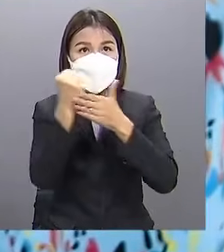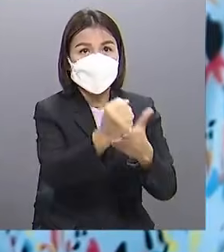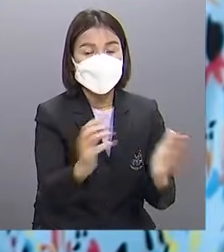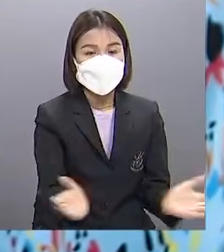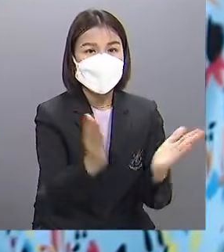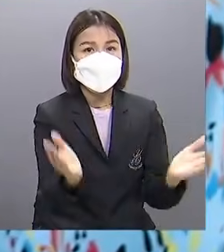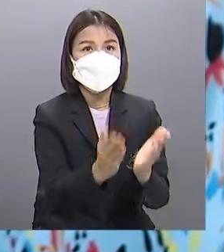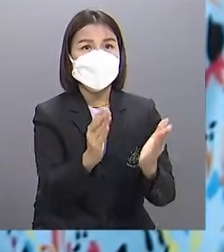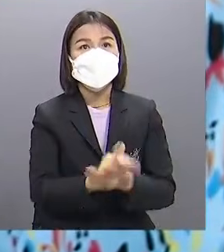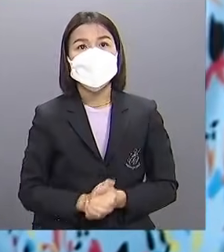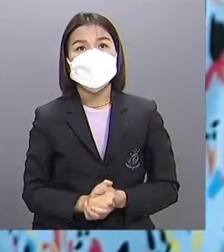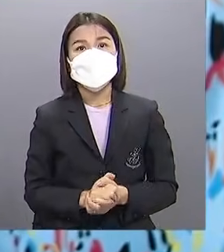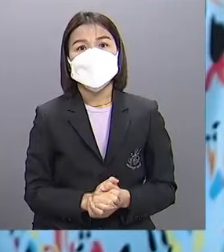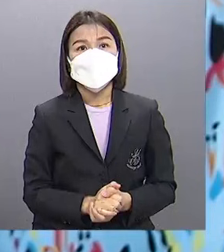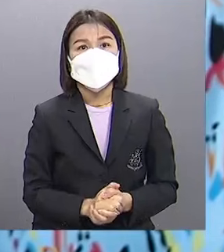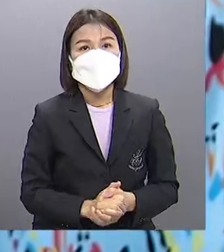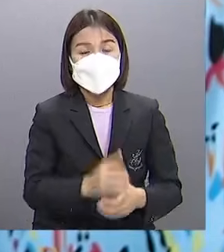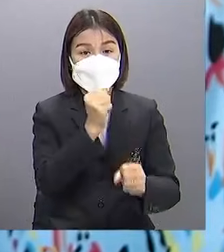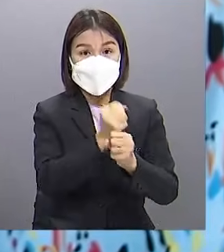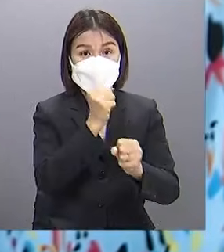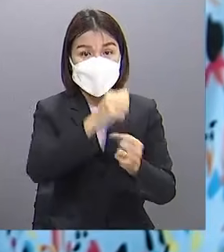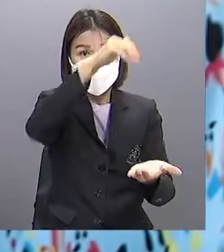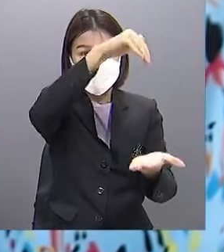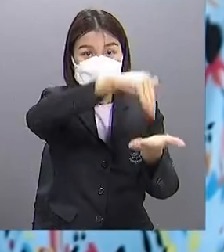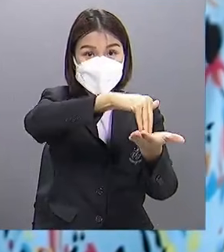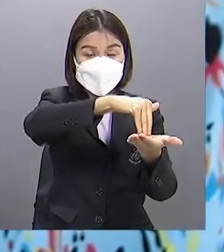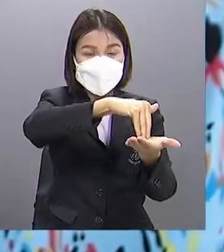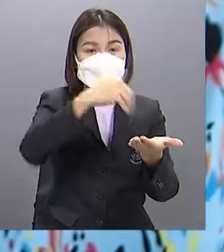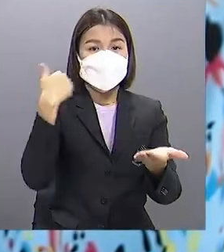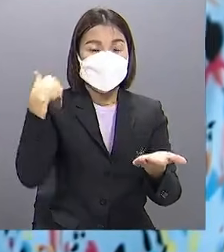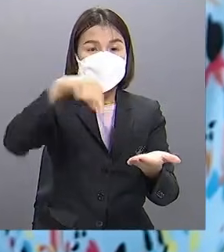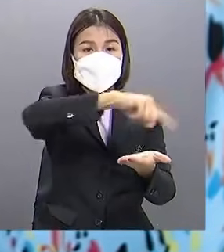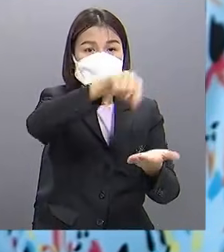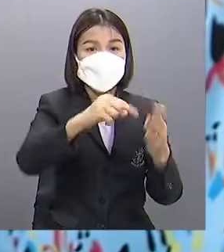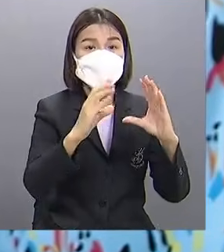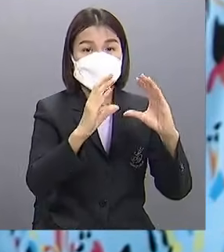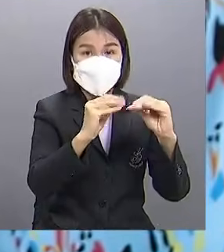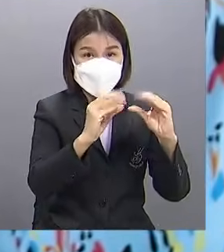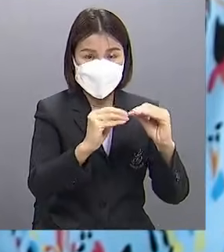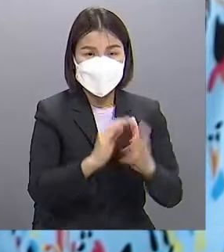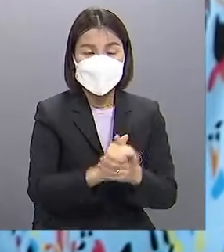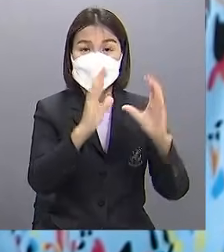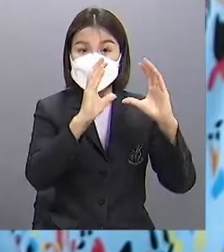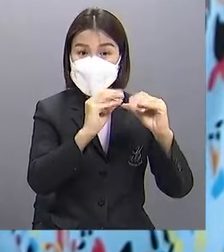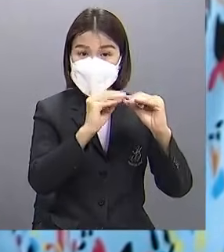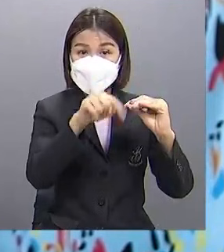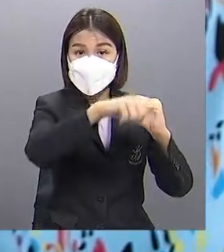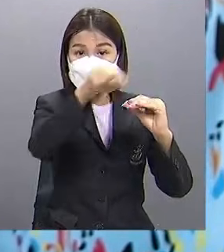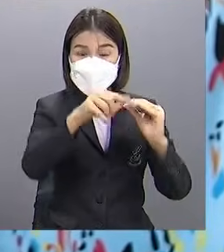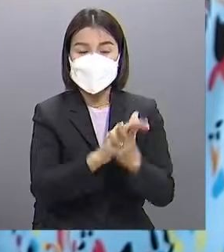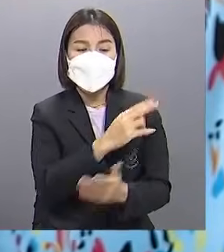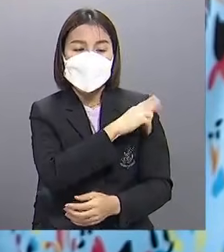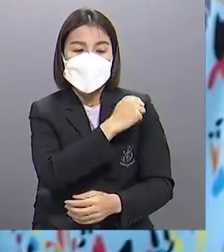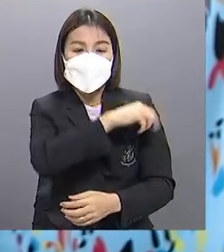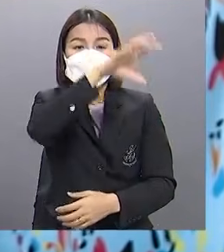ก่อนที่จะตั้งศูนย์นี้ขึ้นมาเราได้มีการประชุมร่วมกันหลายหน่วยงานนะครับตั้งแต่โรงพยาบาลคณะ